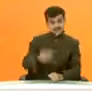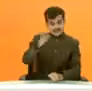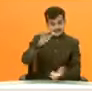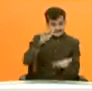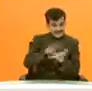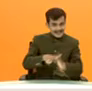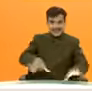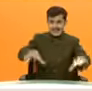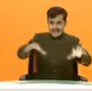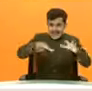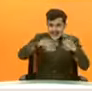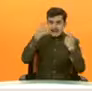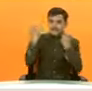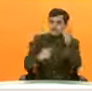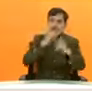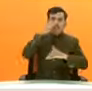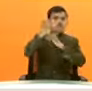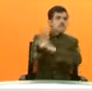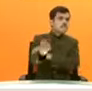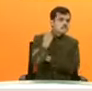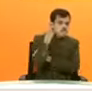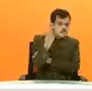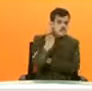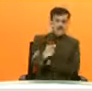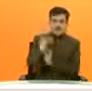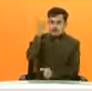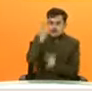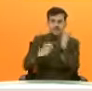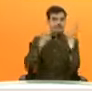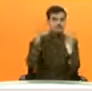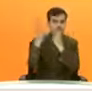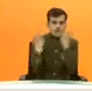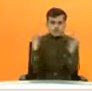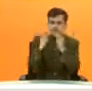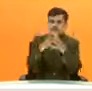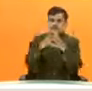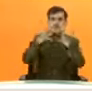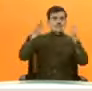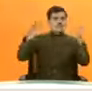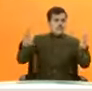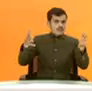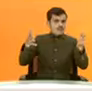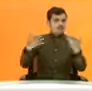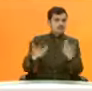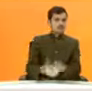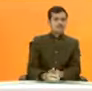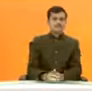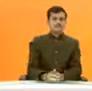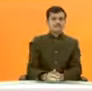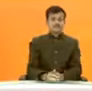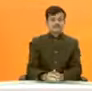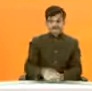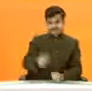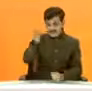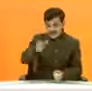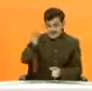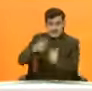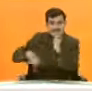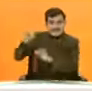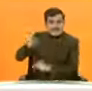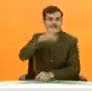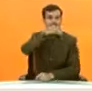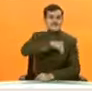लोकतंत्र मजबूत हो रहा था, पर्यटकों की संख्या में रिकॉर्ड बढ़ोतरी हो रही थी, लोगों की कमाई बढ़